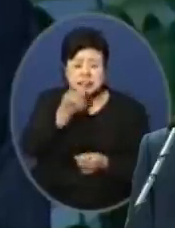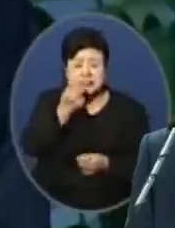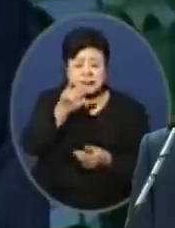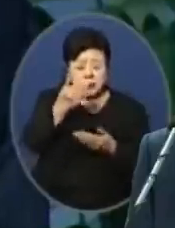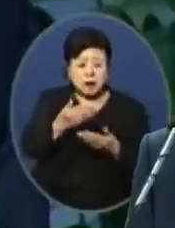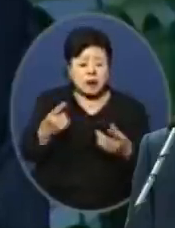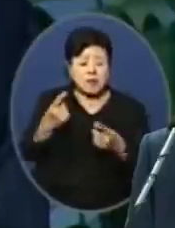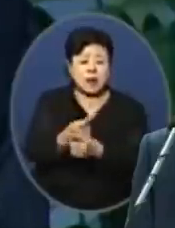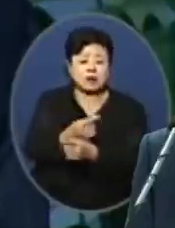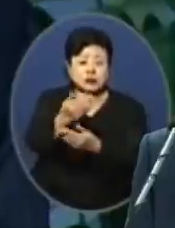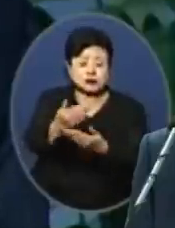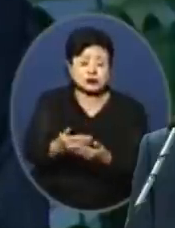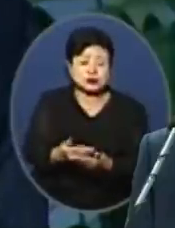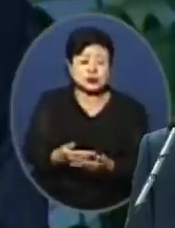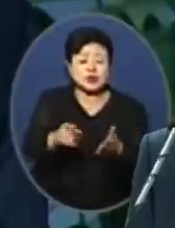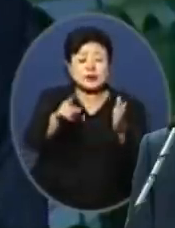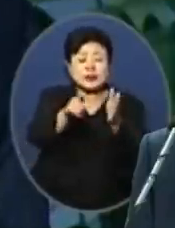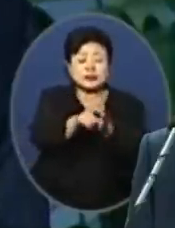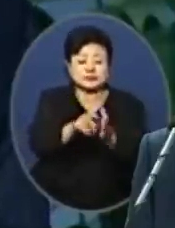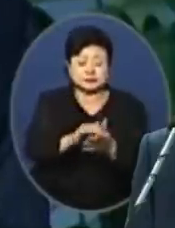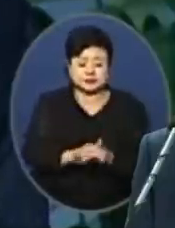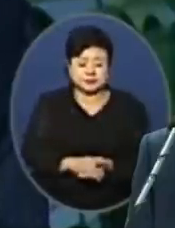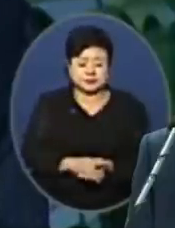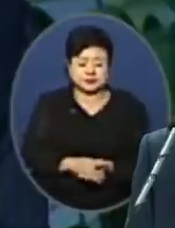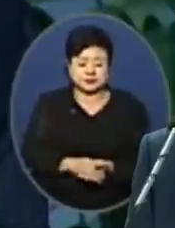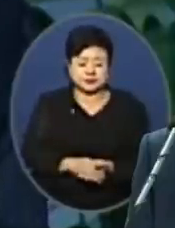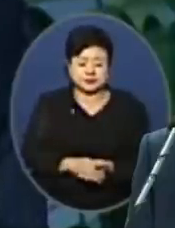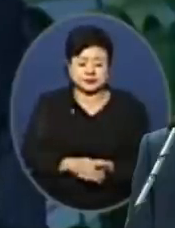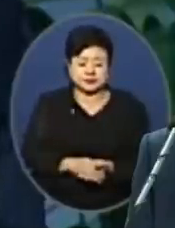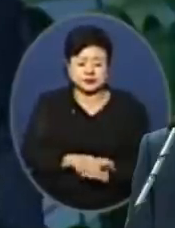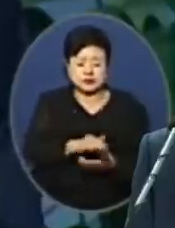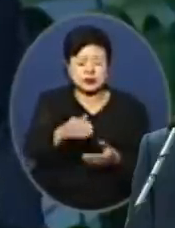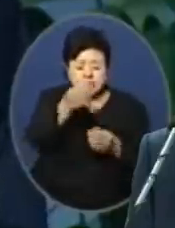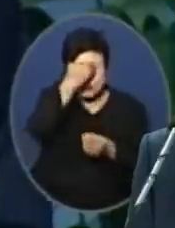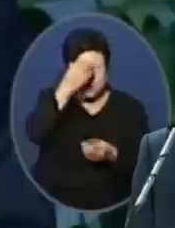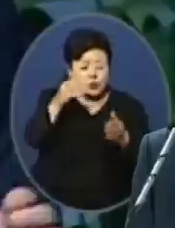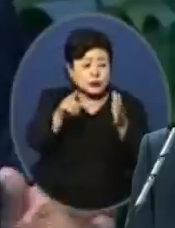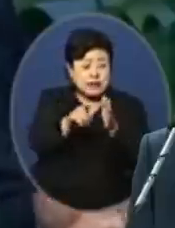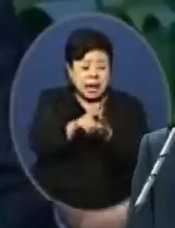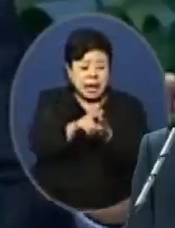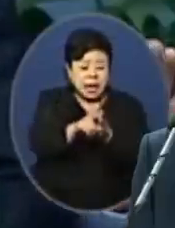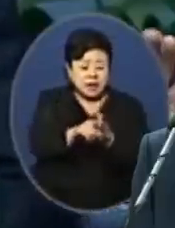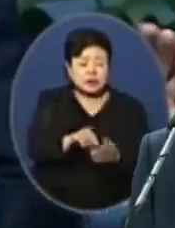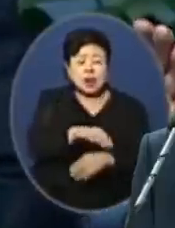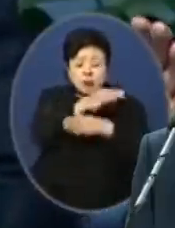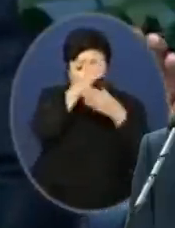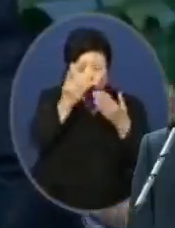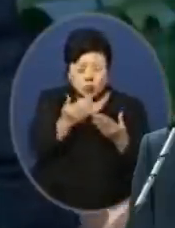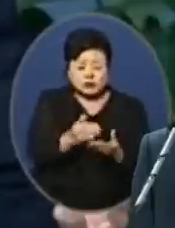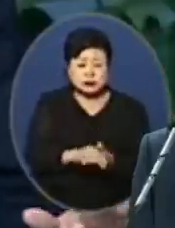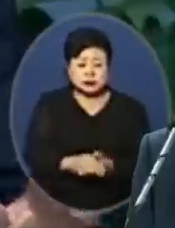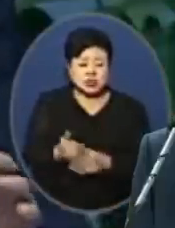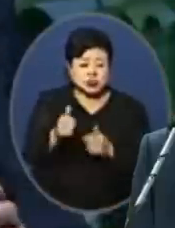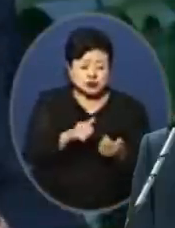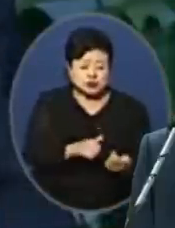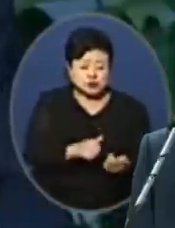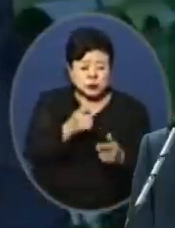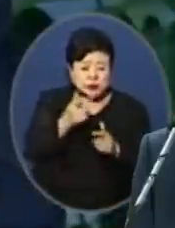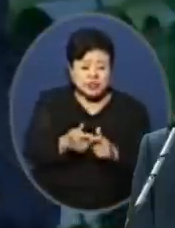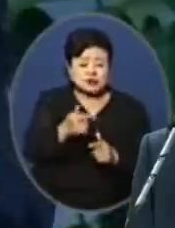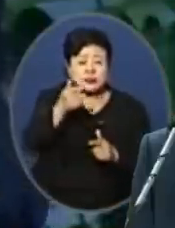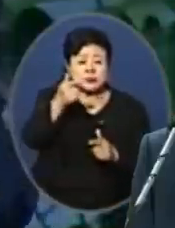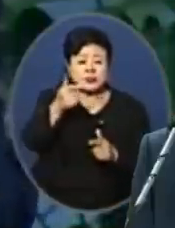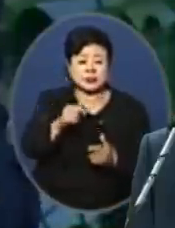생명을 바꾸어치게 하는 것이 우리 신앙인 것입니다. 우리 기독교 신앙은 우리의 모든 죽음을